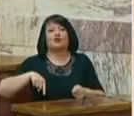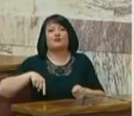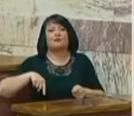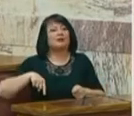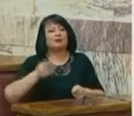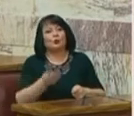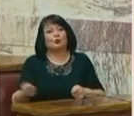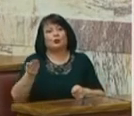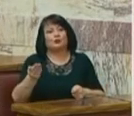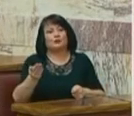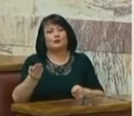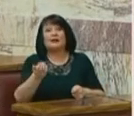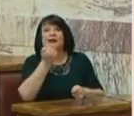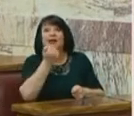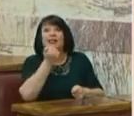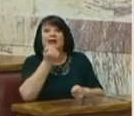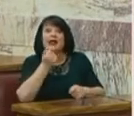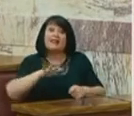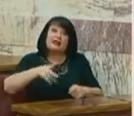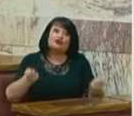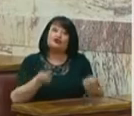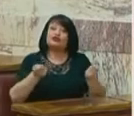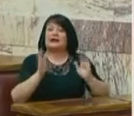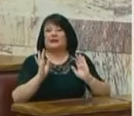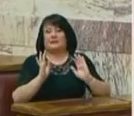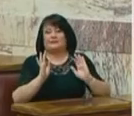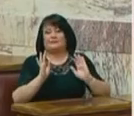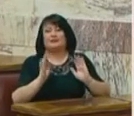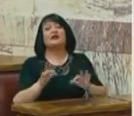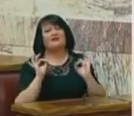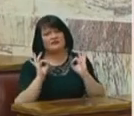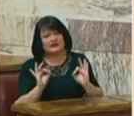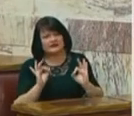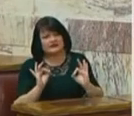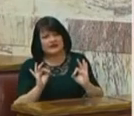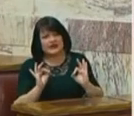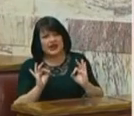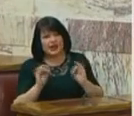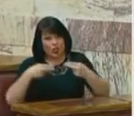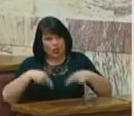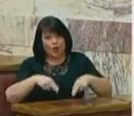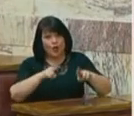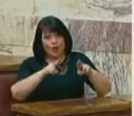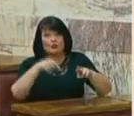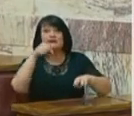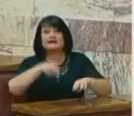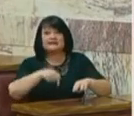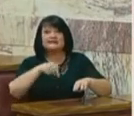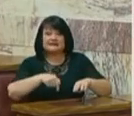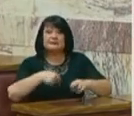αλλά για κάποια λάθη τα οποία ενδεχομένως θα κάνει. Και έτσι άνοιξε ο δρόμος για τη σημερινή